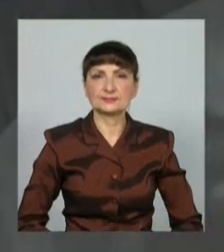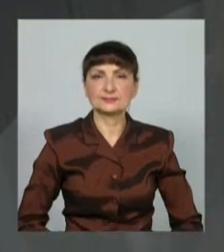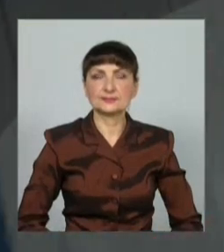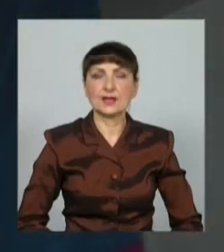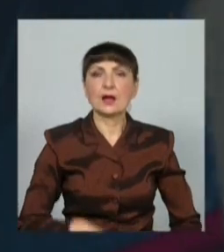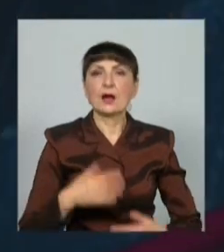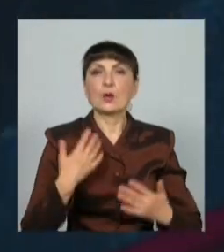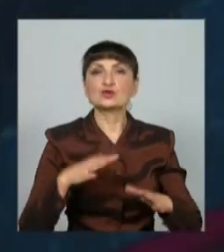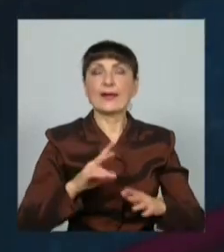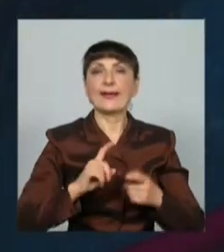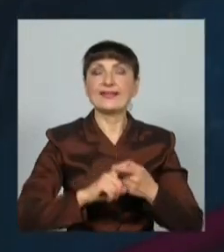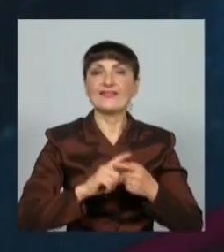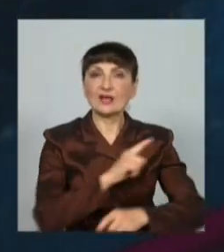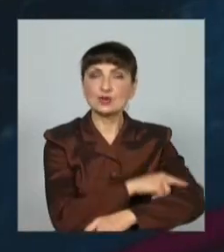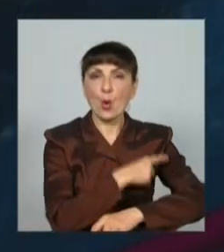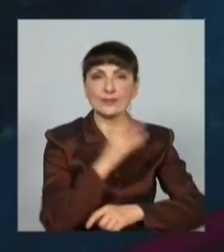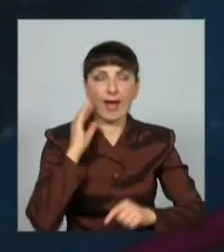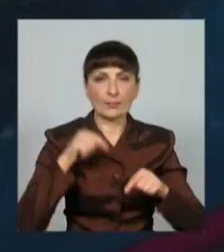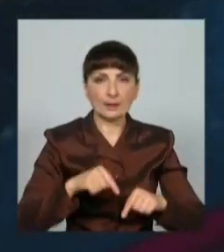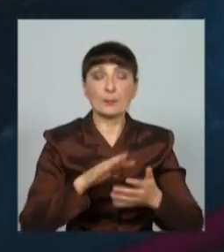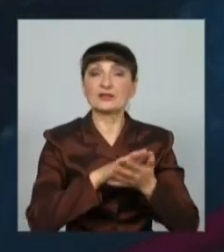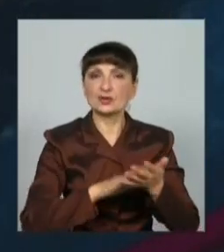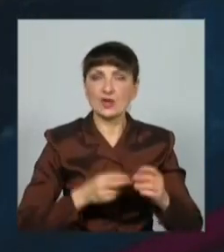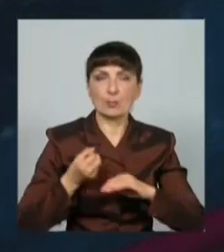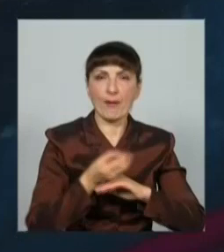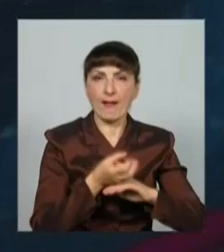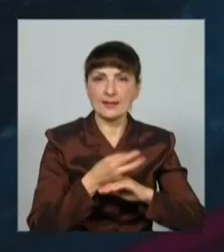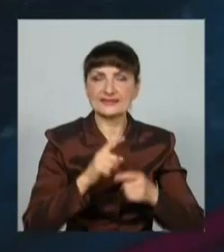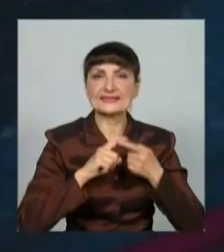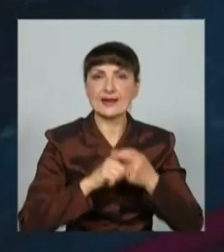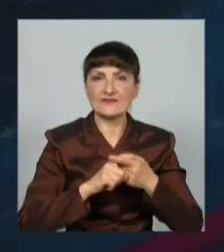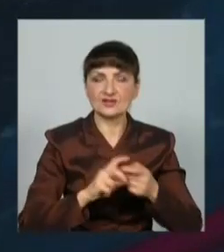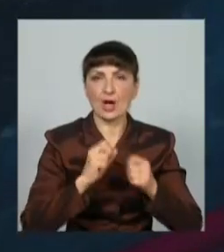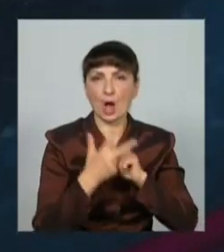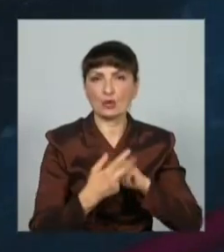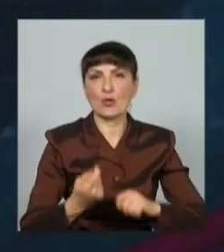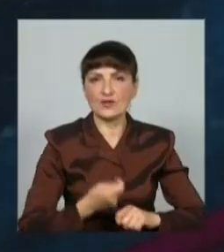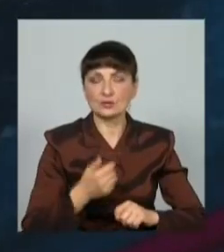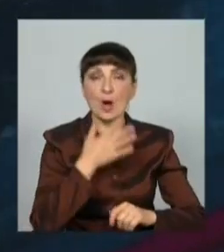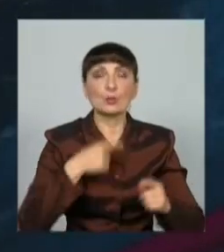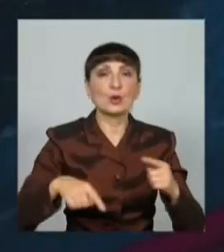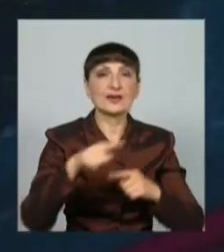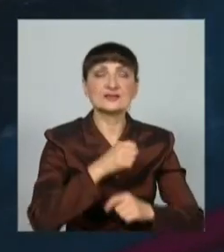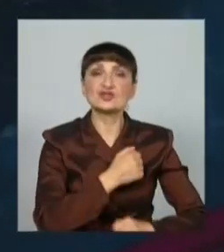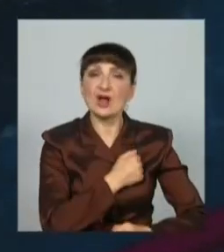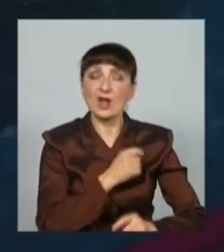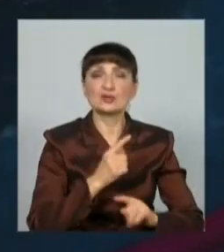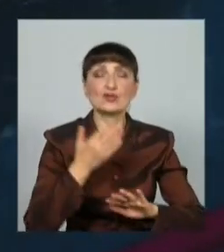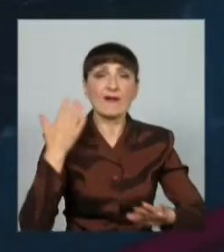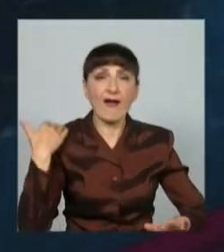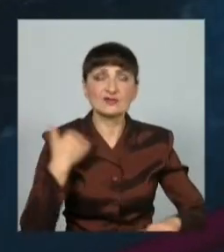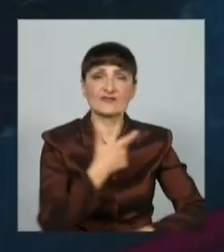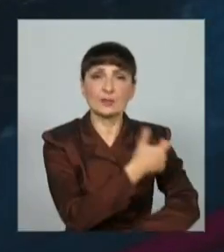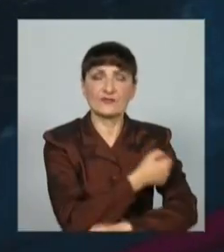Между тем, в инфекционные стационары Алматы продолжают поступать люди, заразившиеся коронавирусом. Многие из них жалеют о том, что тянули